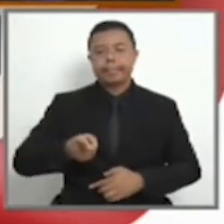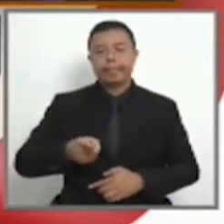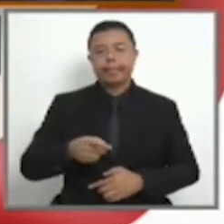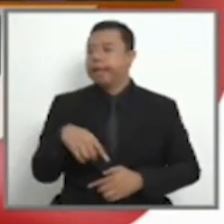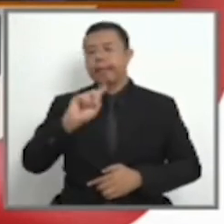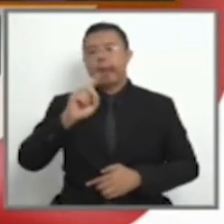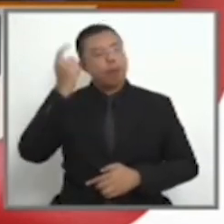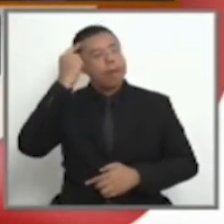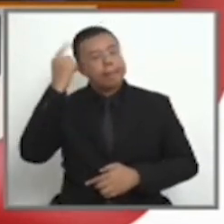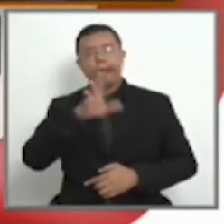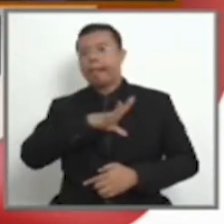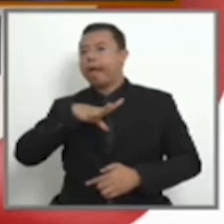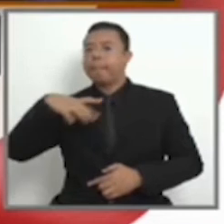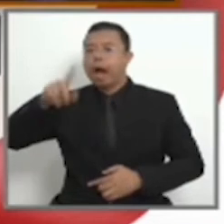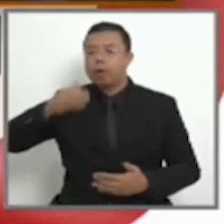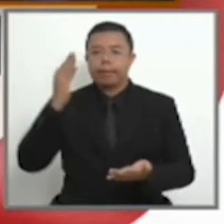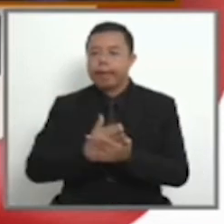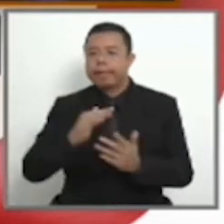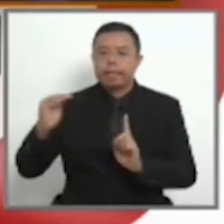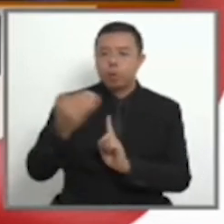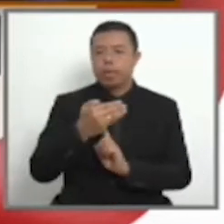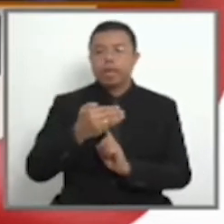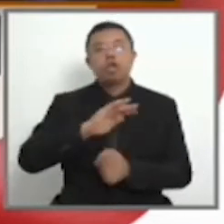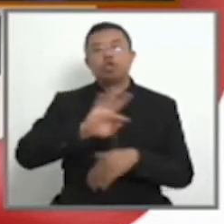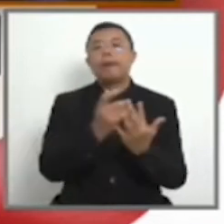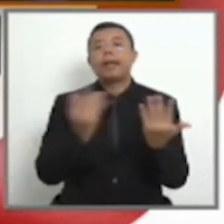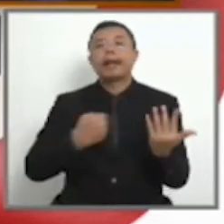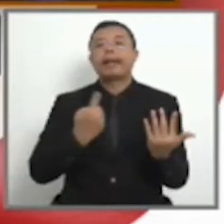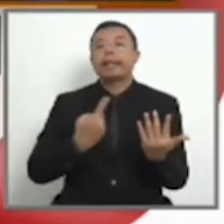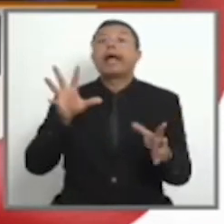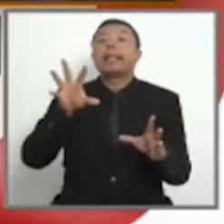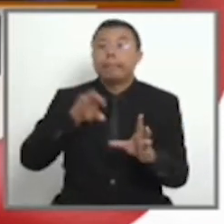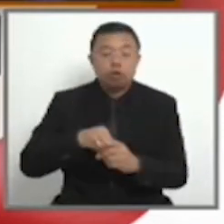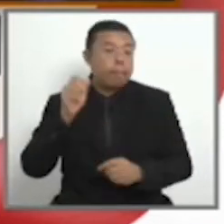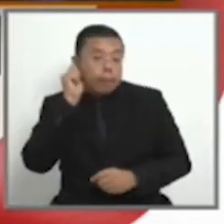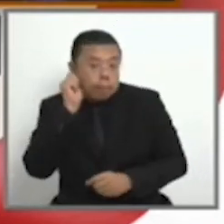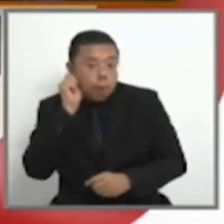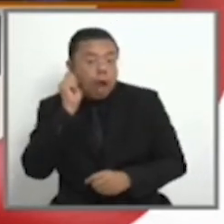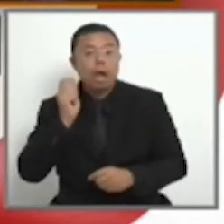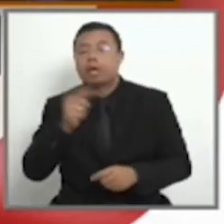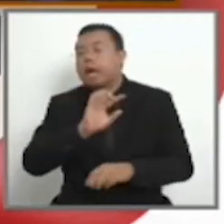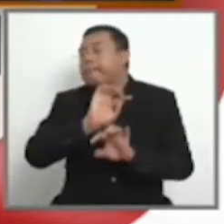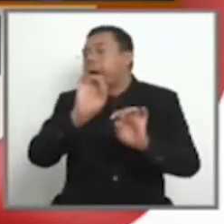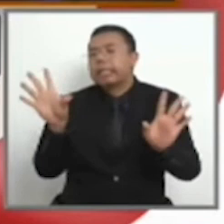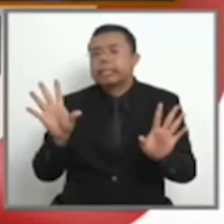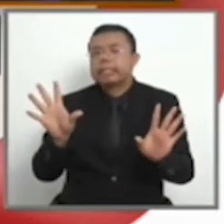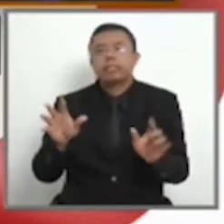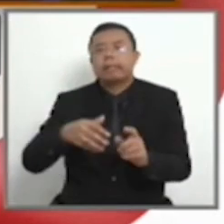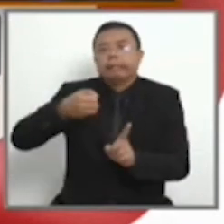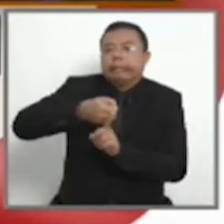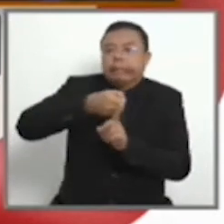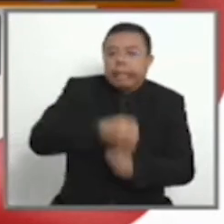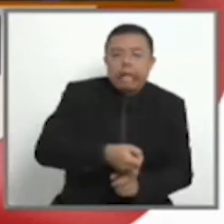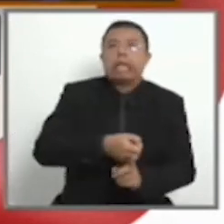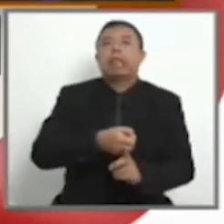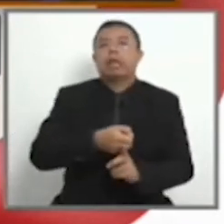Tanpa kita berpikir panjang, memang itu kita harus lindungi seluruh rakyat kita, apalagi kaum perempuan, dari segala bentuk penindasan,